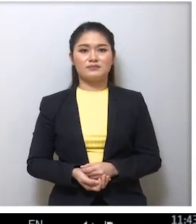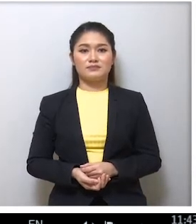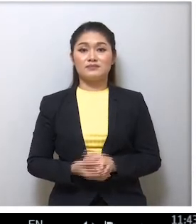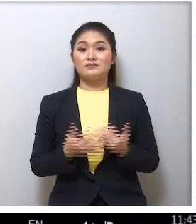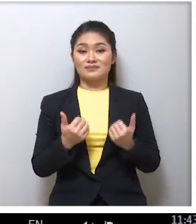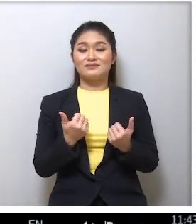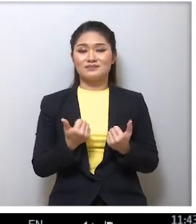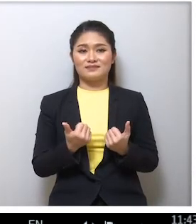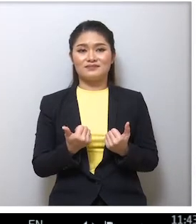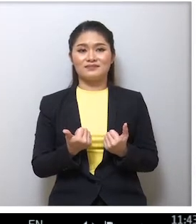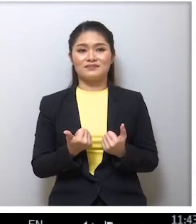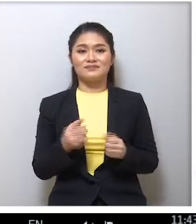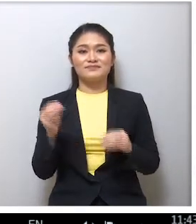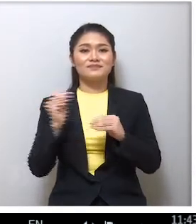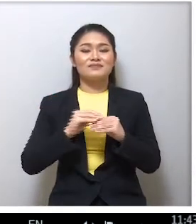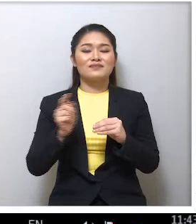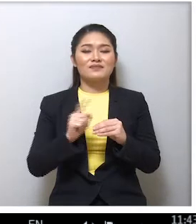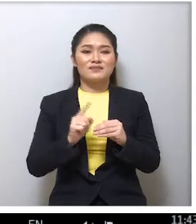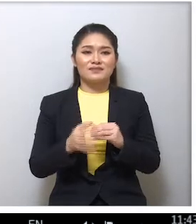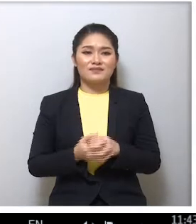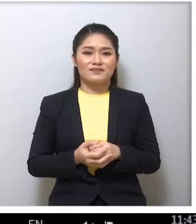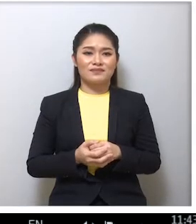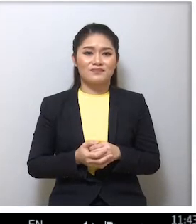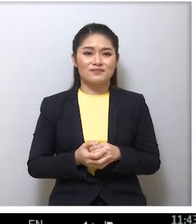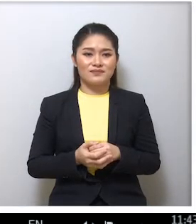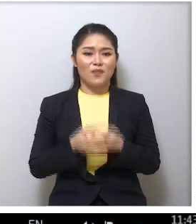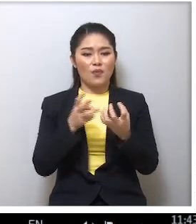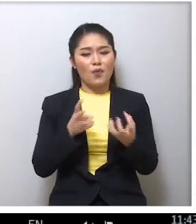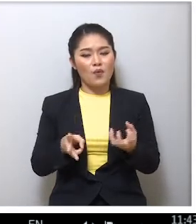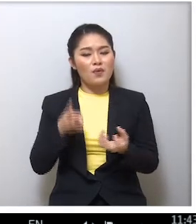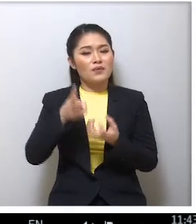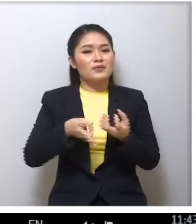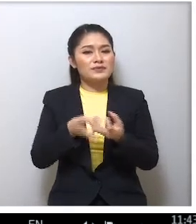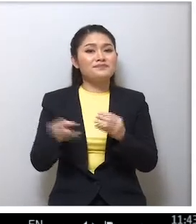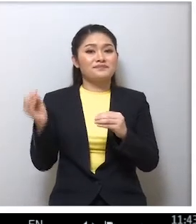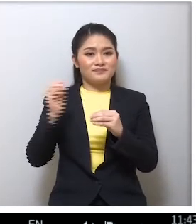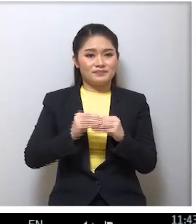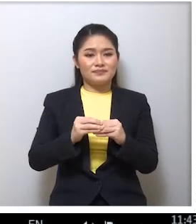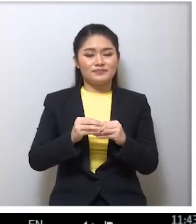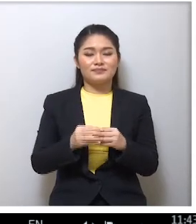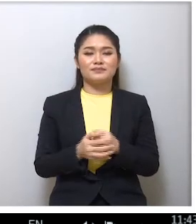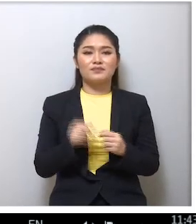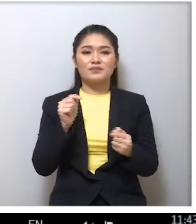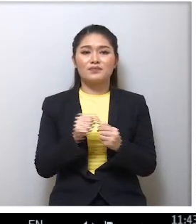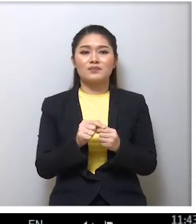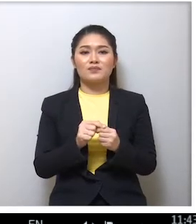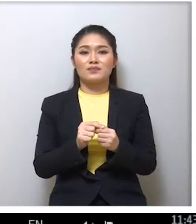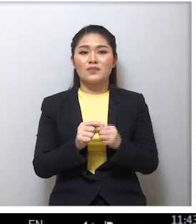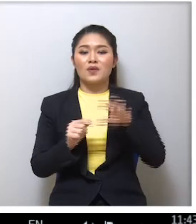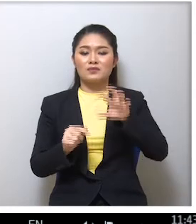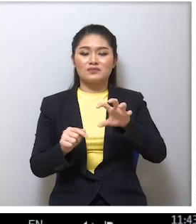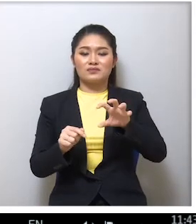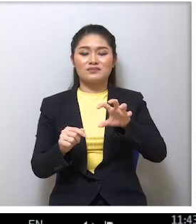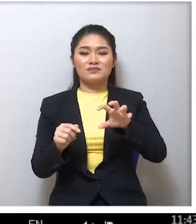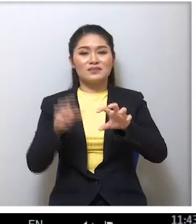ครับตรงนี้ก็เป็นการใส่ material เข้าไปนะครับให้กับตัววิทยาลัยอาชีวศึกษา